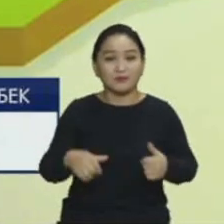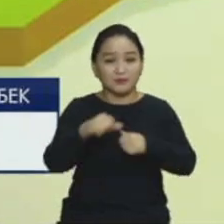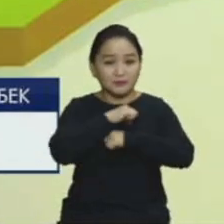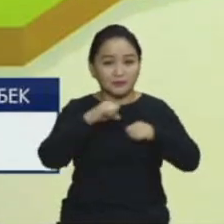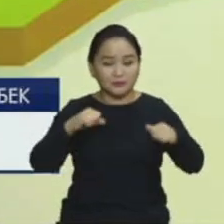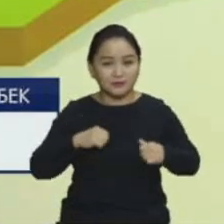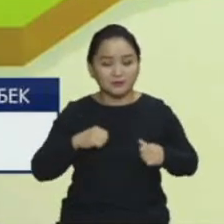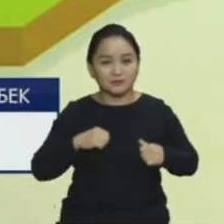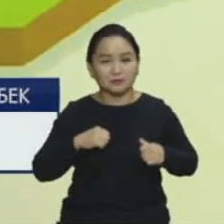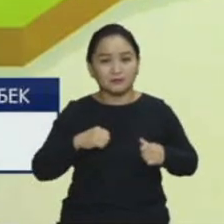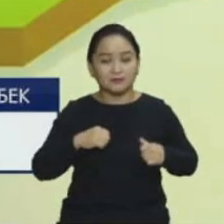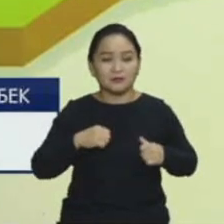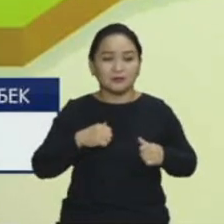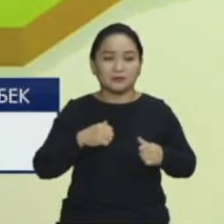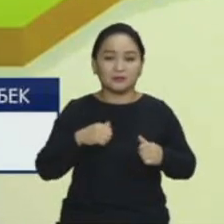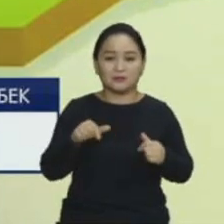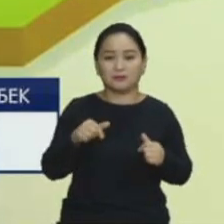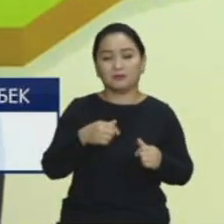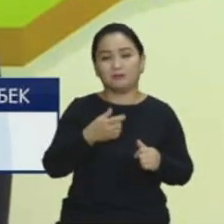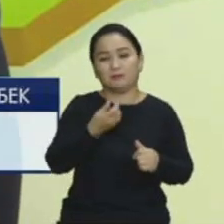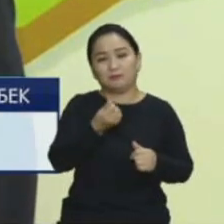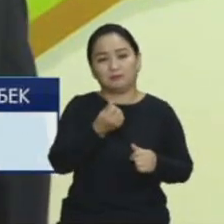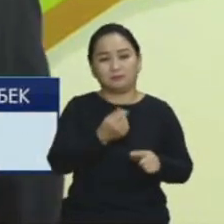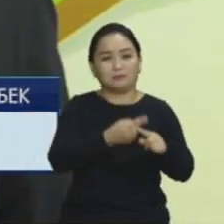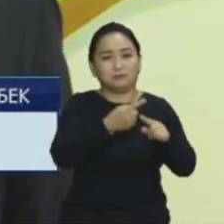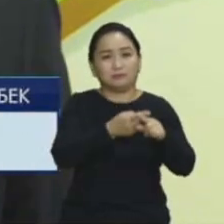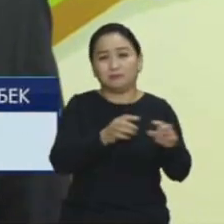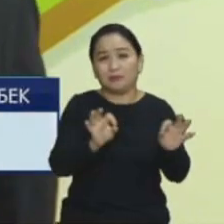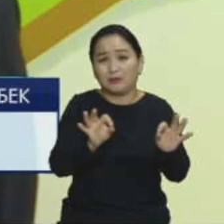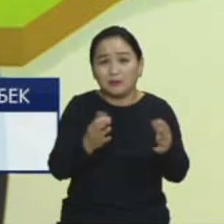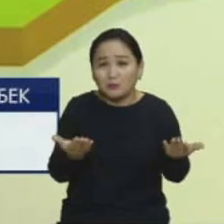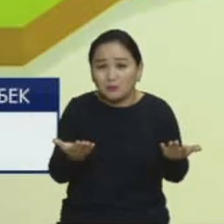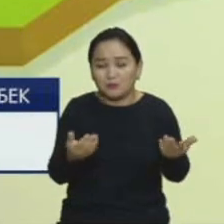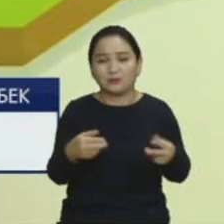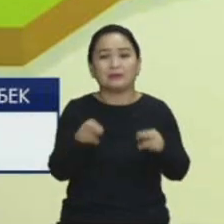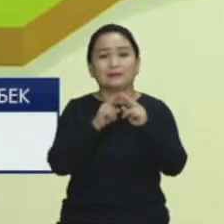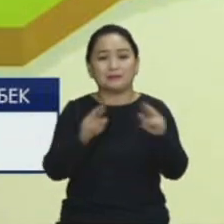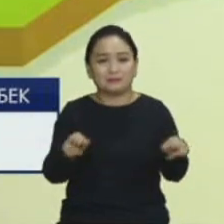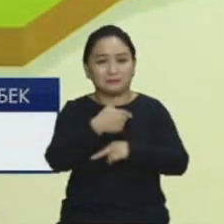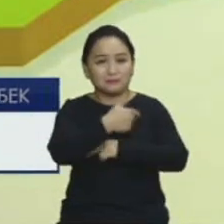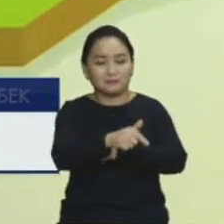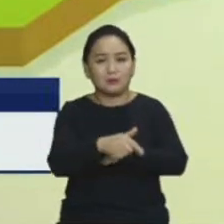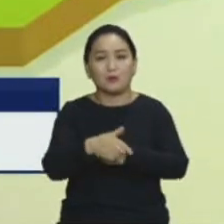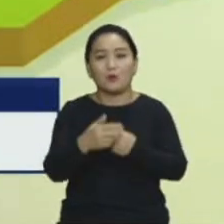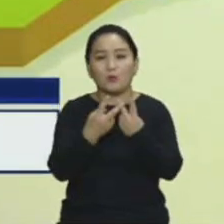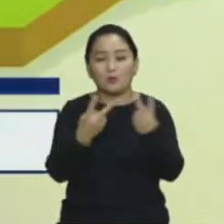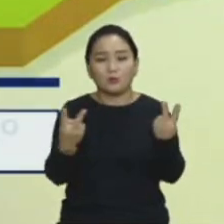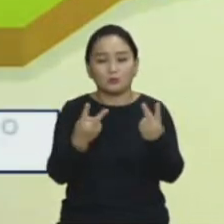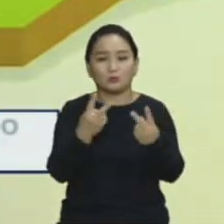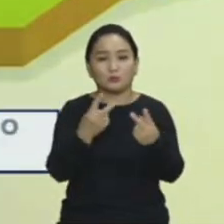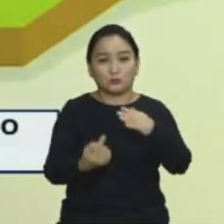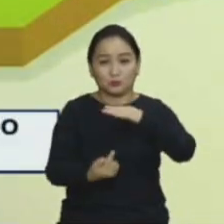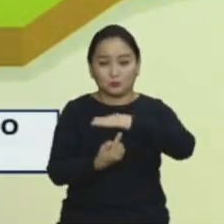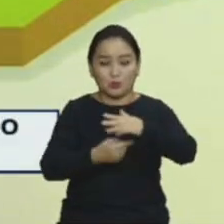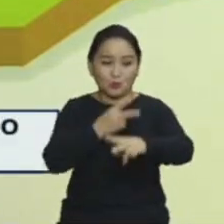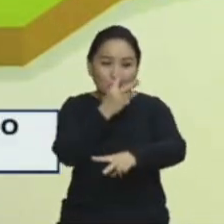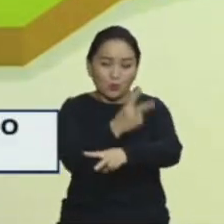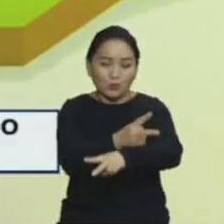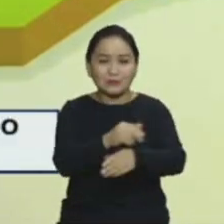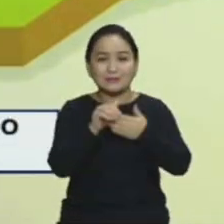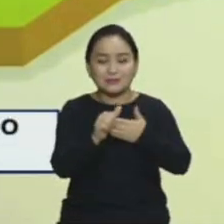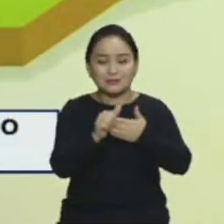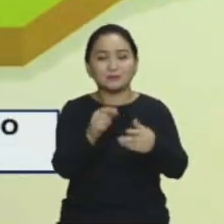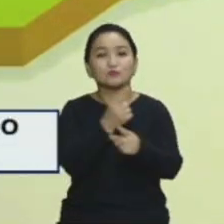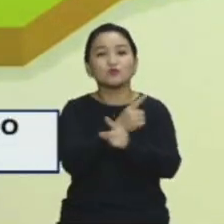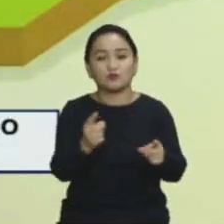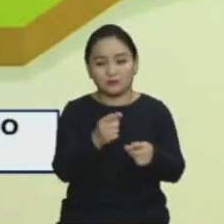болов уу? Ийм ялгартай байдал нь өөрөө үндсэн хуулийн зарчим зөрчсөн асуудал аа гэдэг дээр бол одоо шууд үйлдэл хийж болох юм санал бол хэллээ. Улаанбаатар